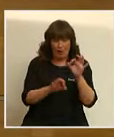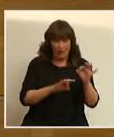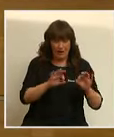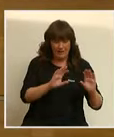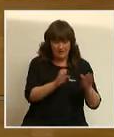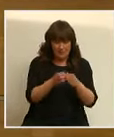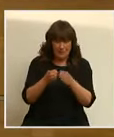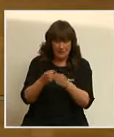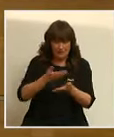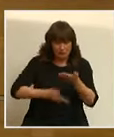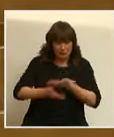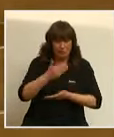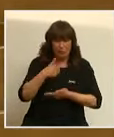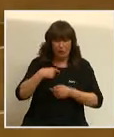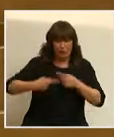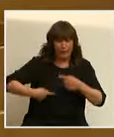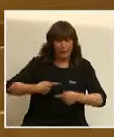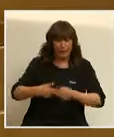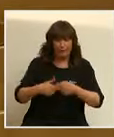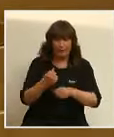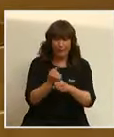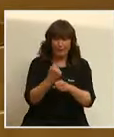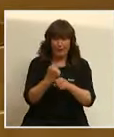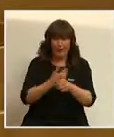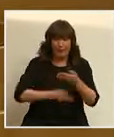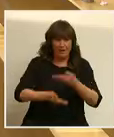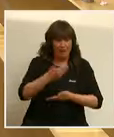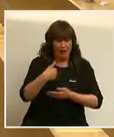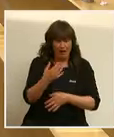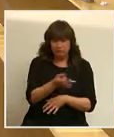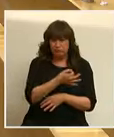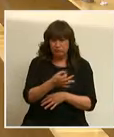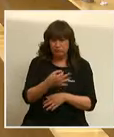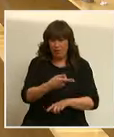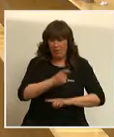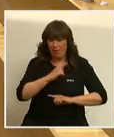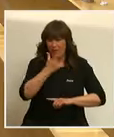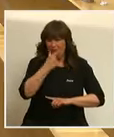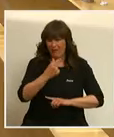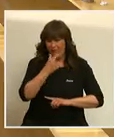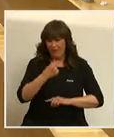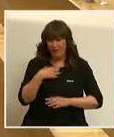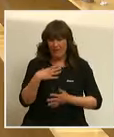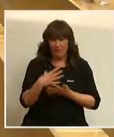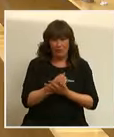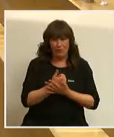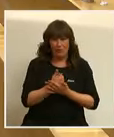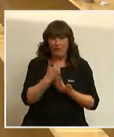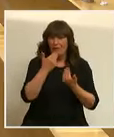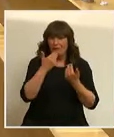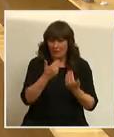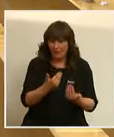treballen amb nosaltres dia a dia amb tanta eficàcia i tanta eficiència que ens ho fiquem tot molt fàcil. Gràcies. Vull reconegut